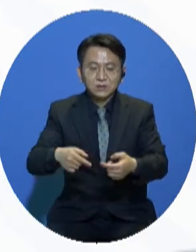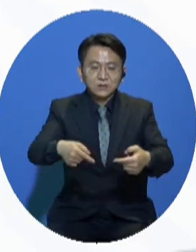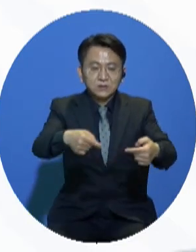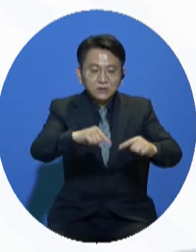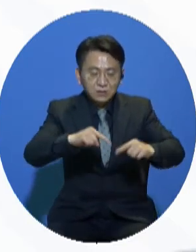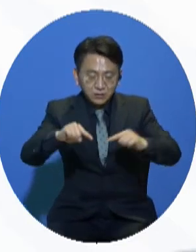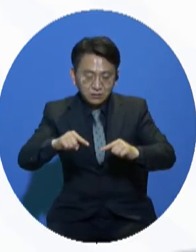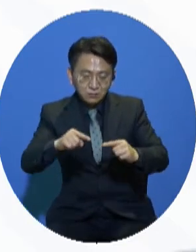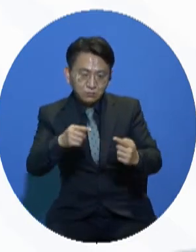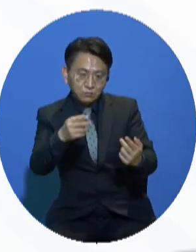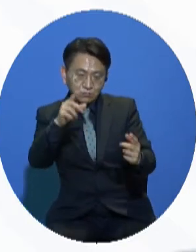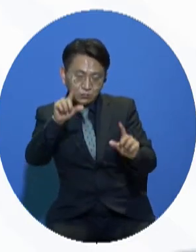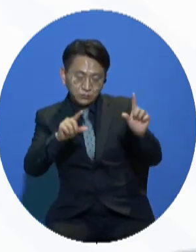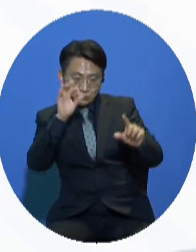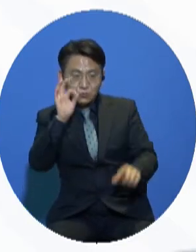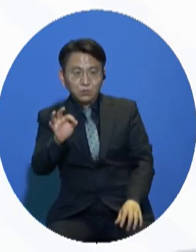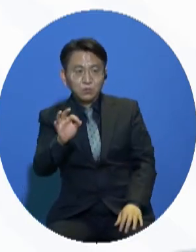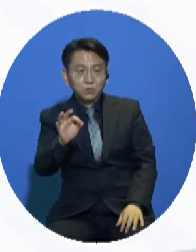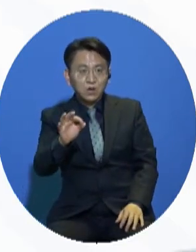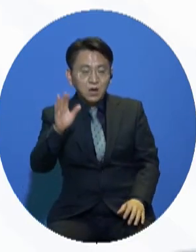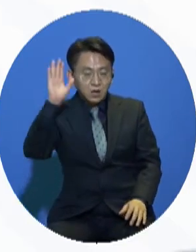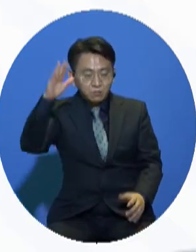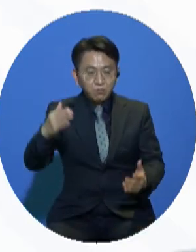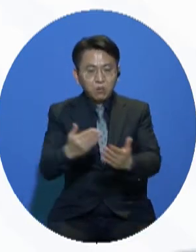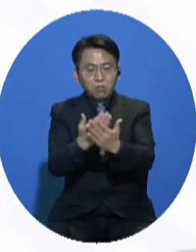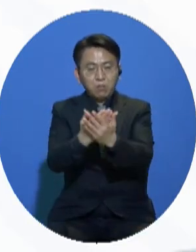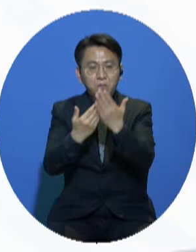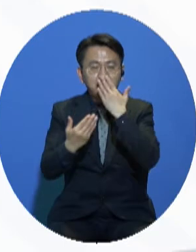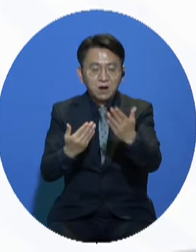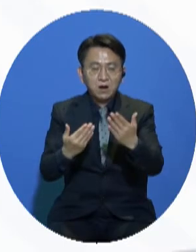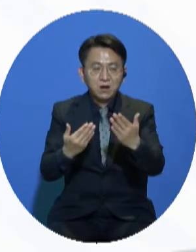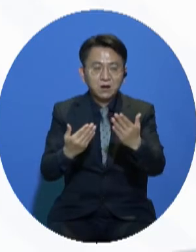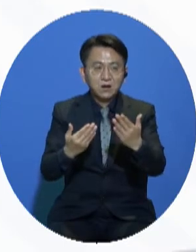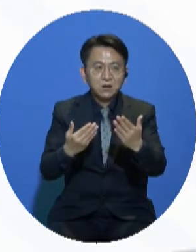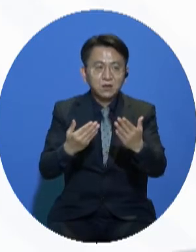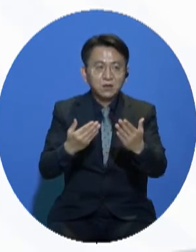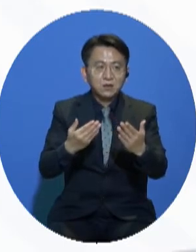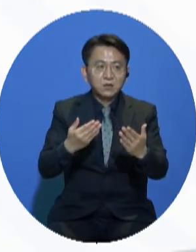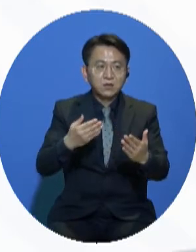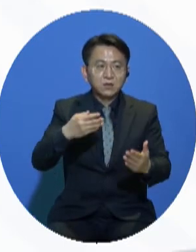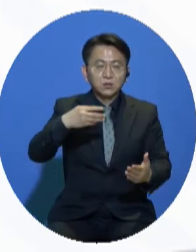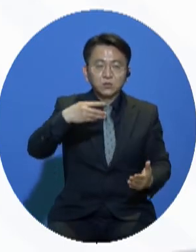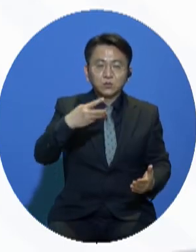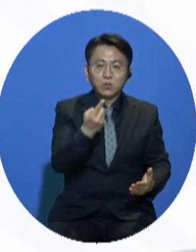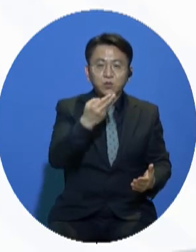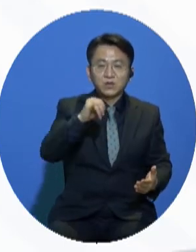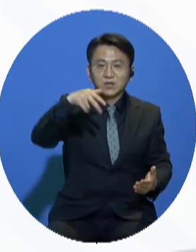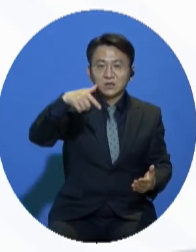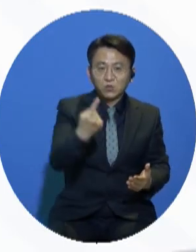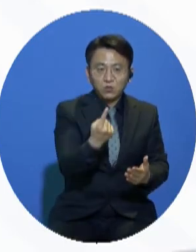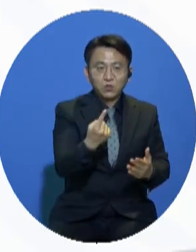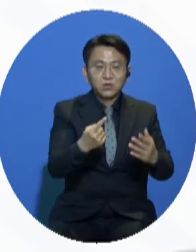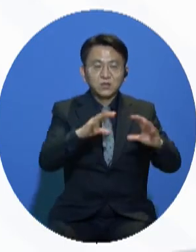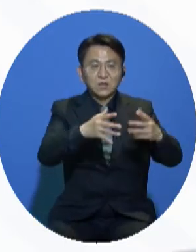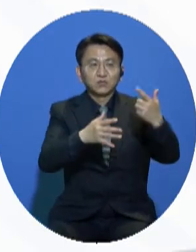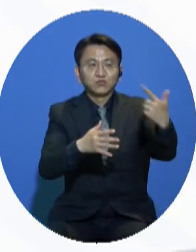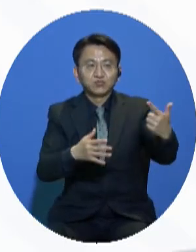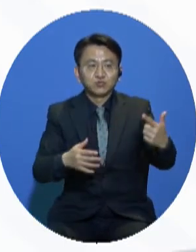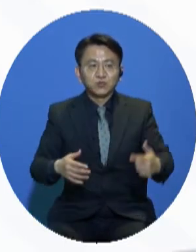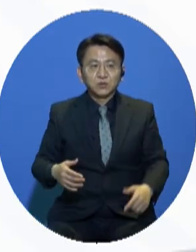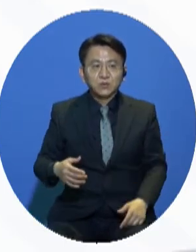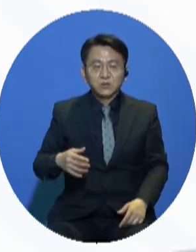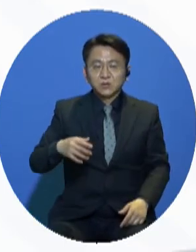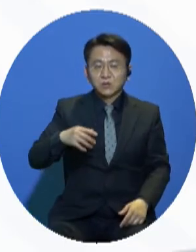참여하는 수준을 보면은 성장 여지가 많이 있습니다. 토리노에서는 6개국, 밴쿠버 2010년도